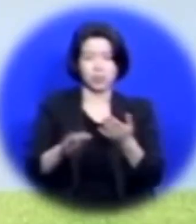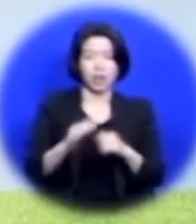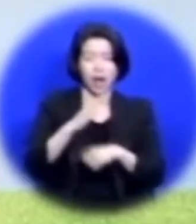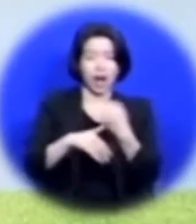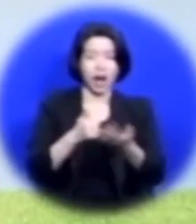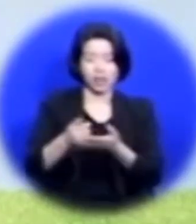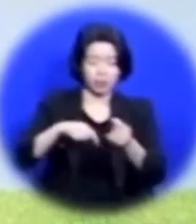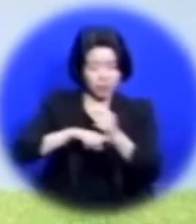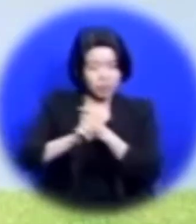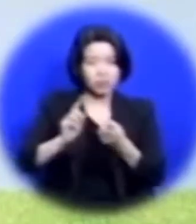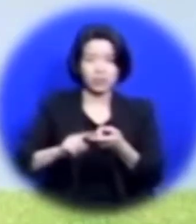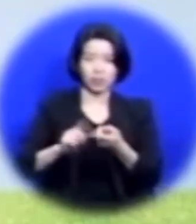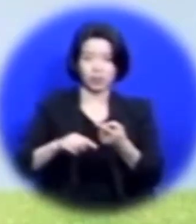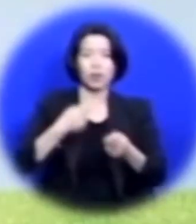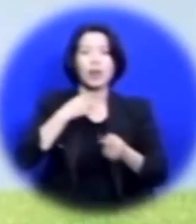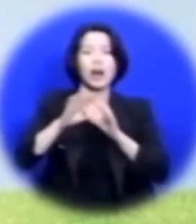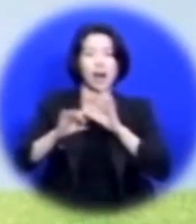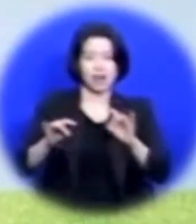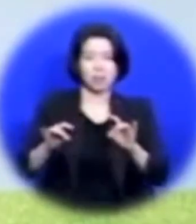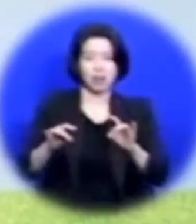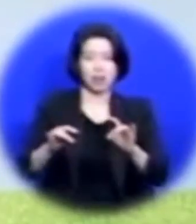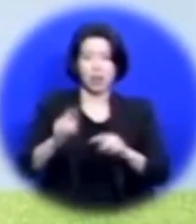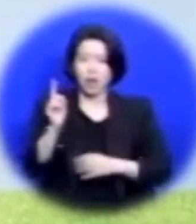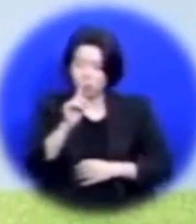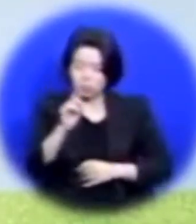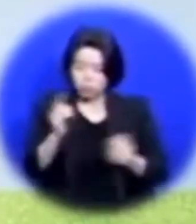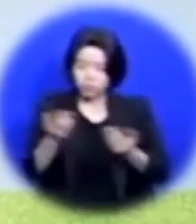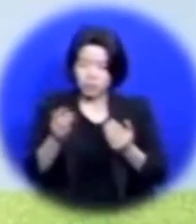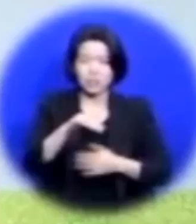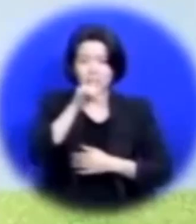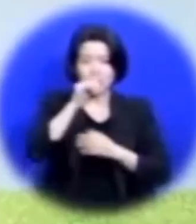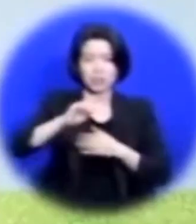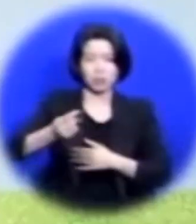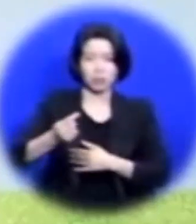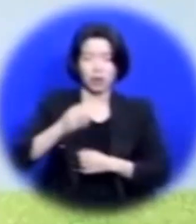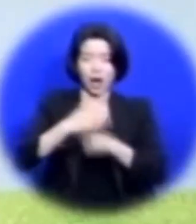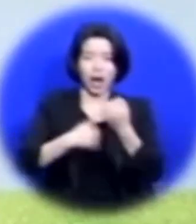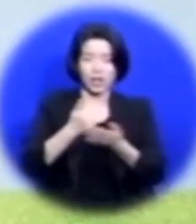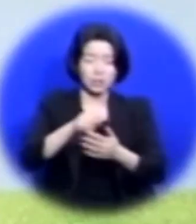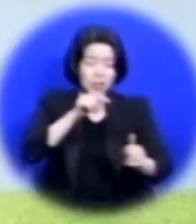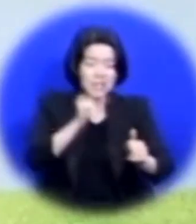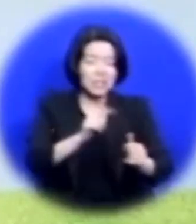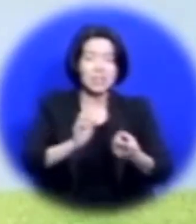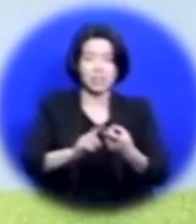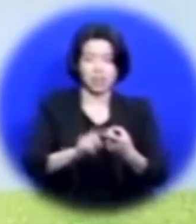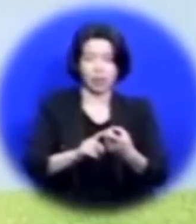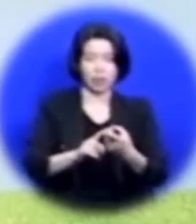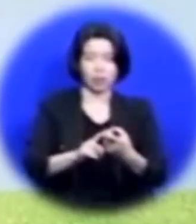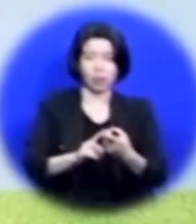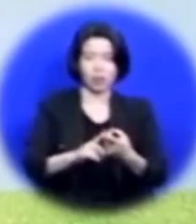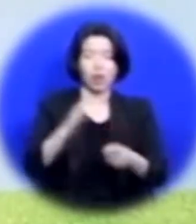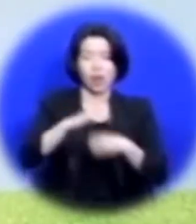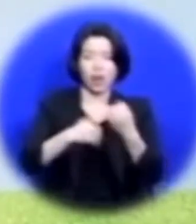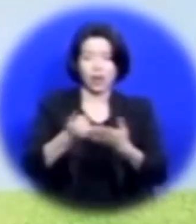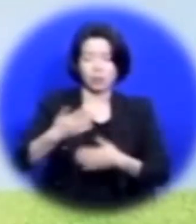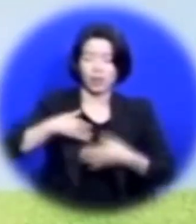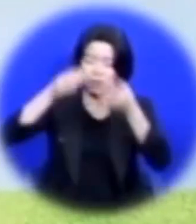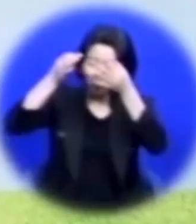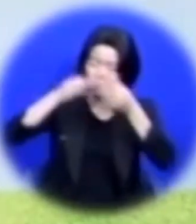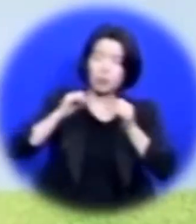하나님의 뜻대로 서 가요 무슨 일이 있어도 하나님이 시키는 대로 해야 됩니다 하나님 나를 보고